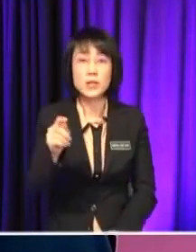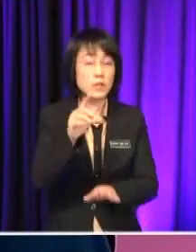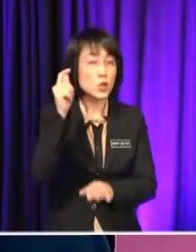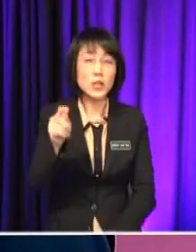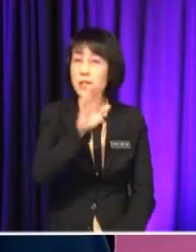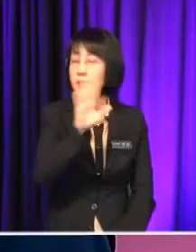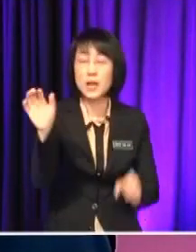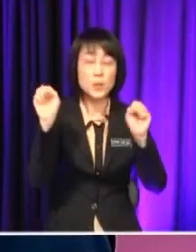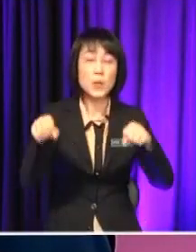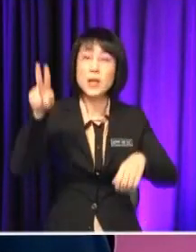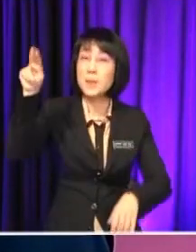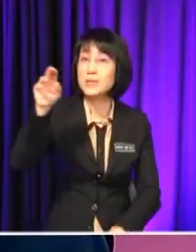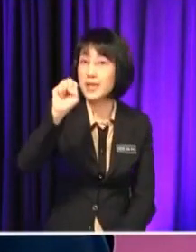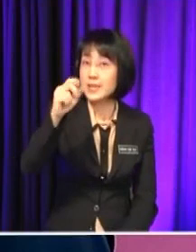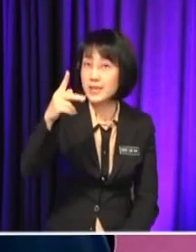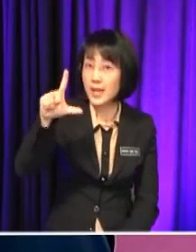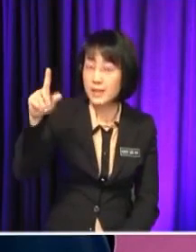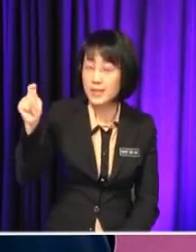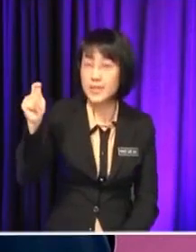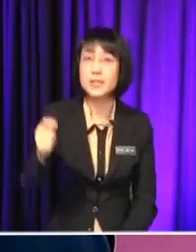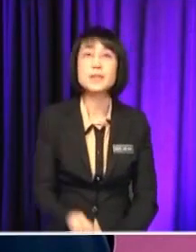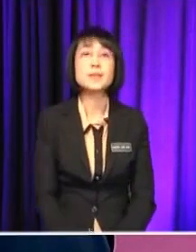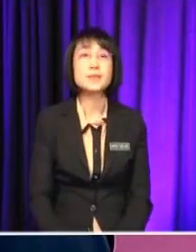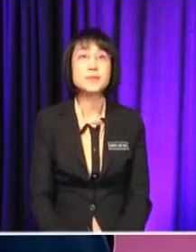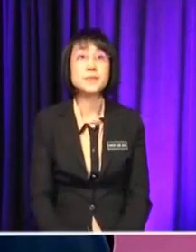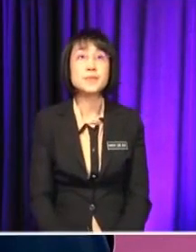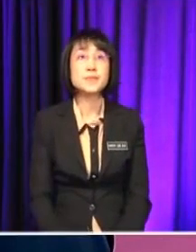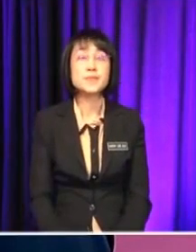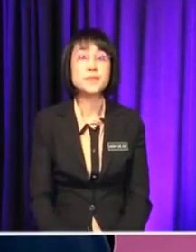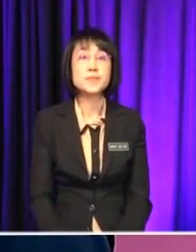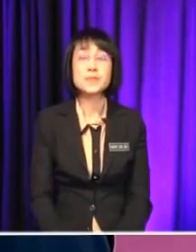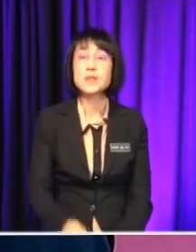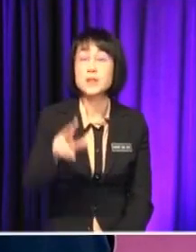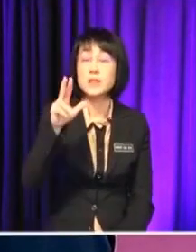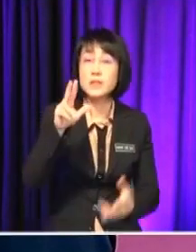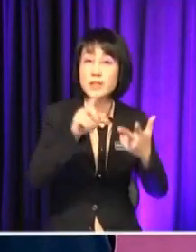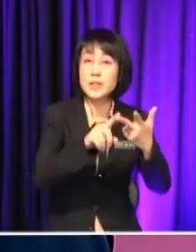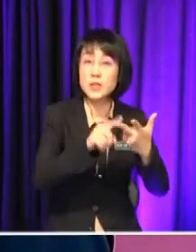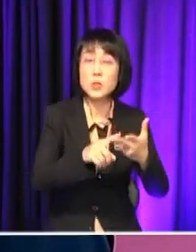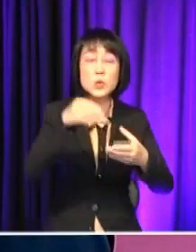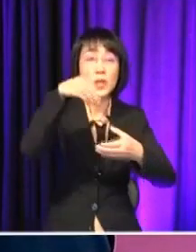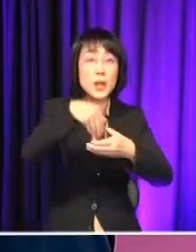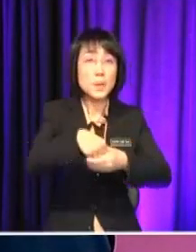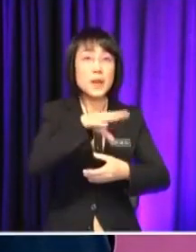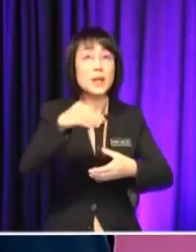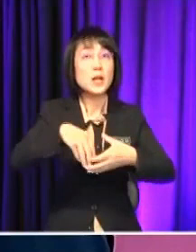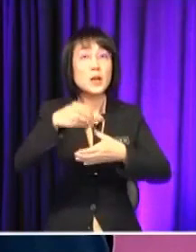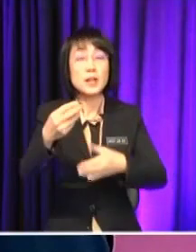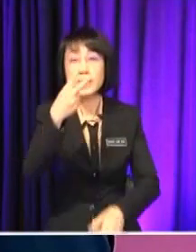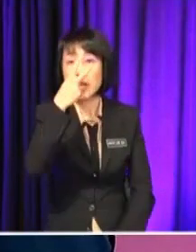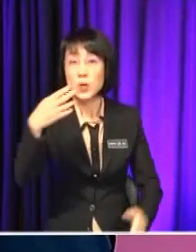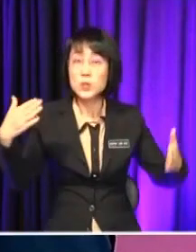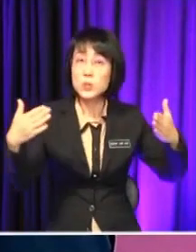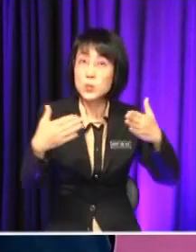sqlt nah bolehlah untuk privasi betul Aki dan yang ketiga untuk dalaman dan juga luaran kita tengok sudut